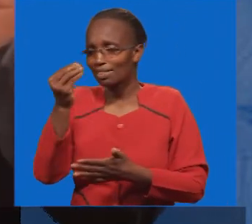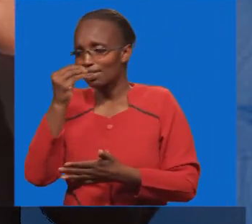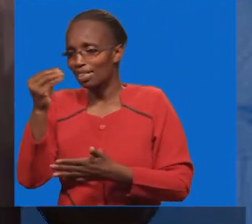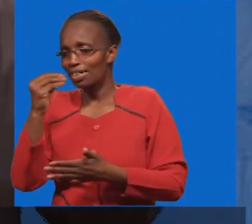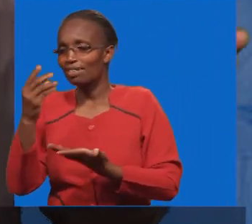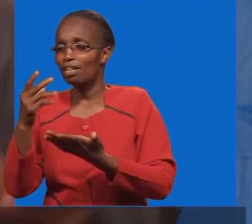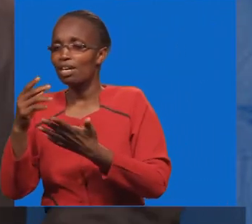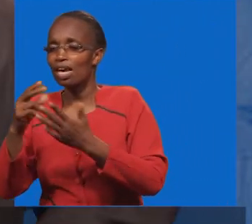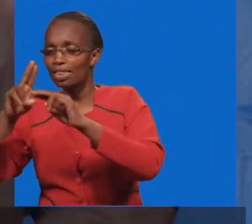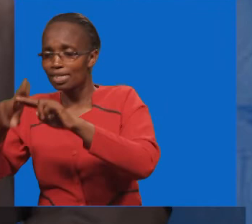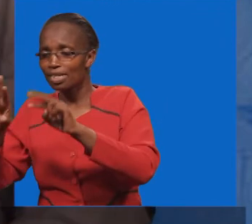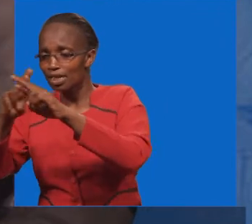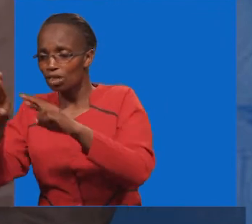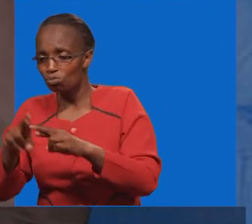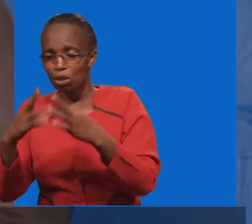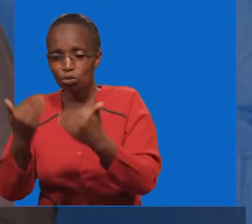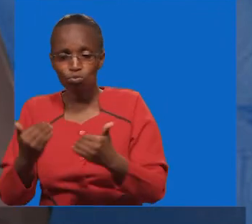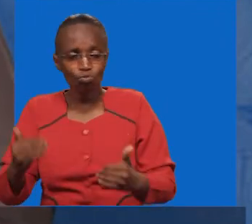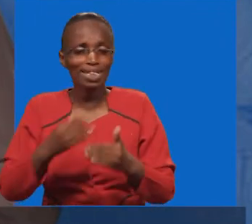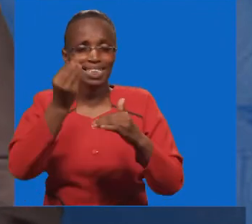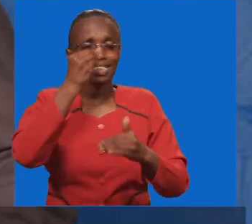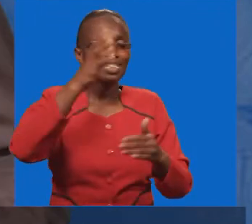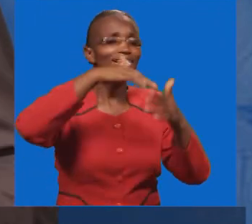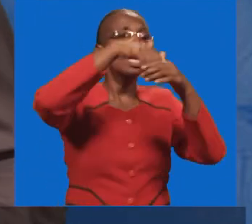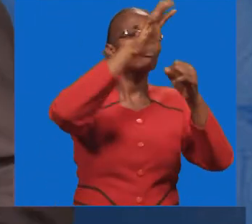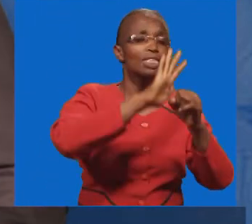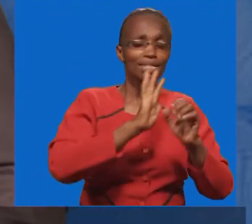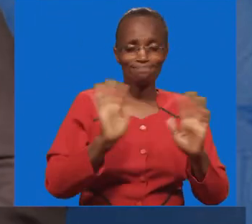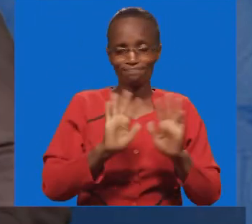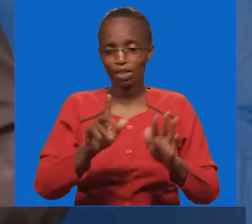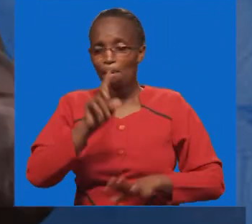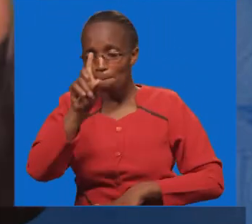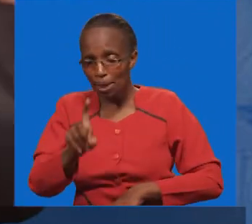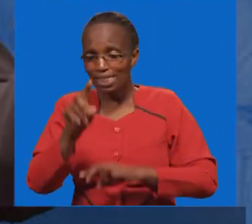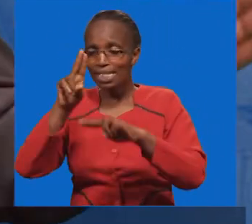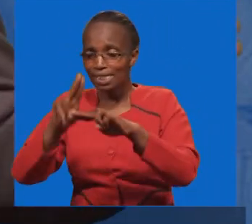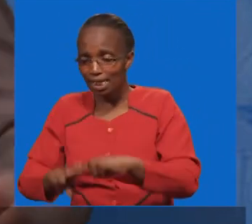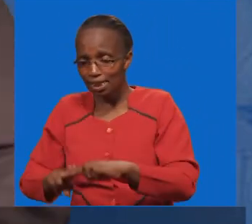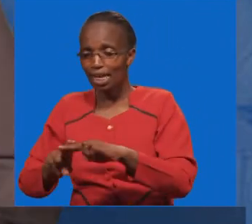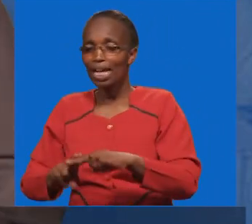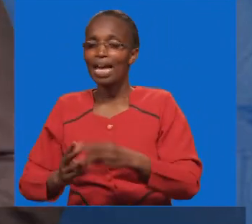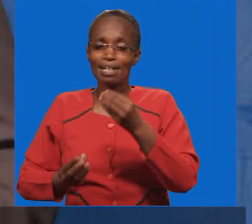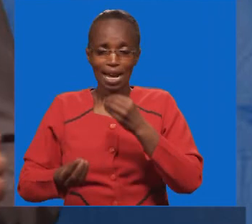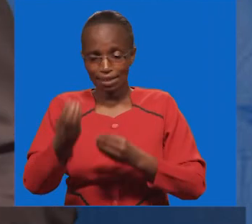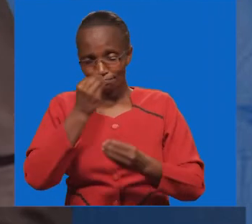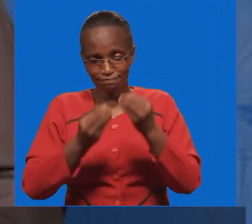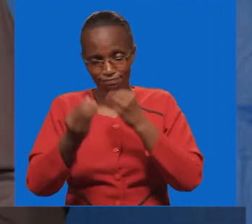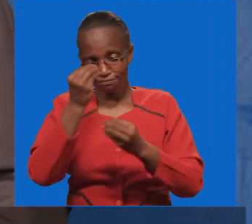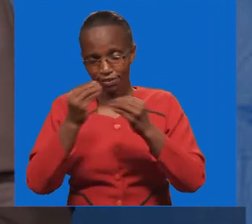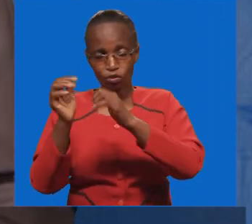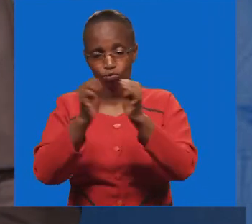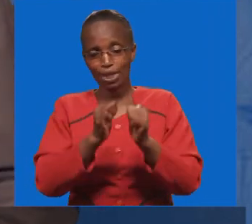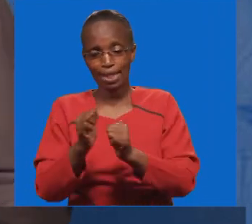anakulia jikoni, mwingine yako pale sitting room. Tu there pamoja. Watoto wanakulia nje. No, let's